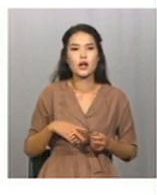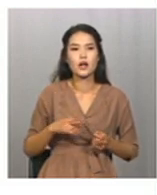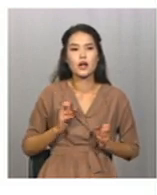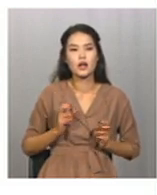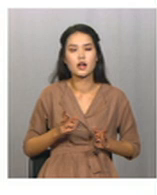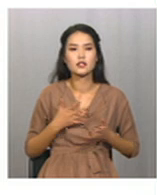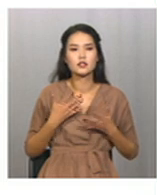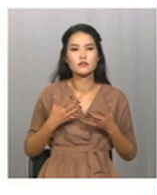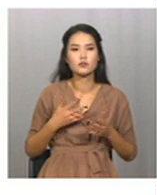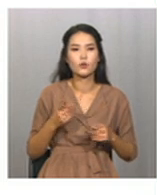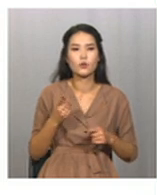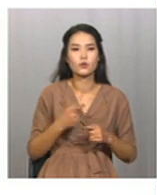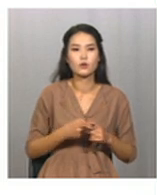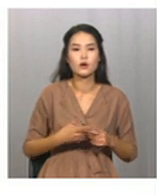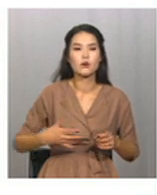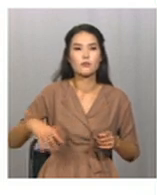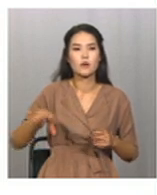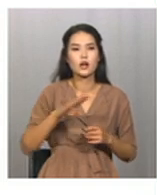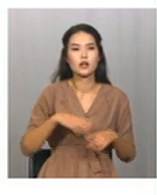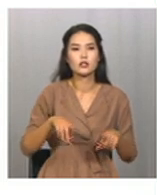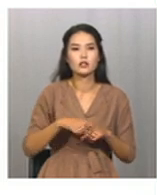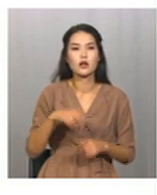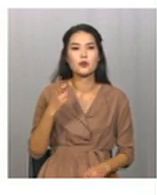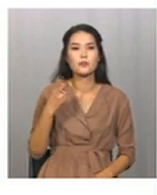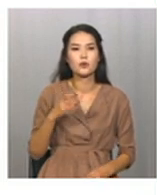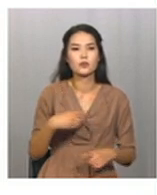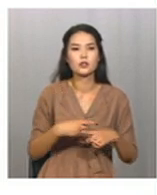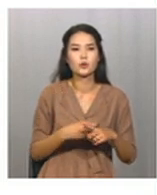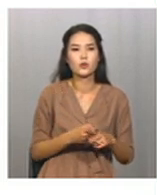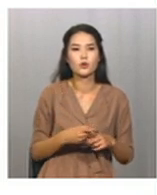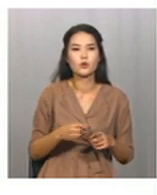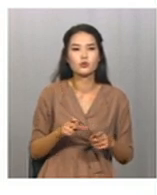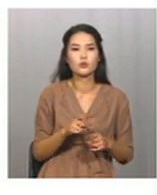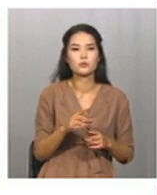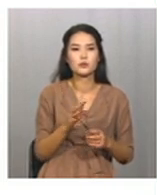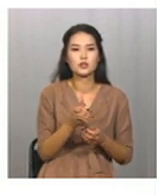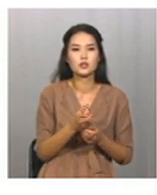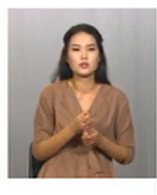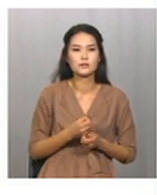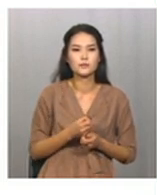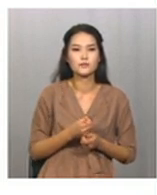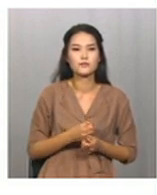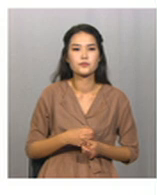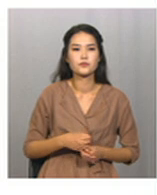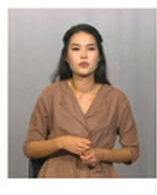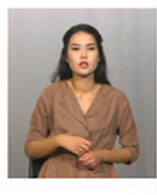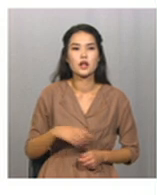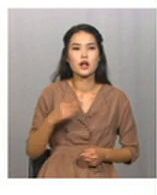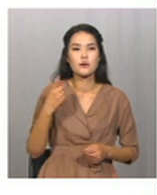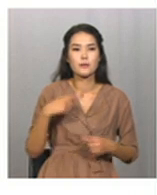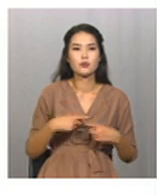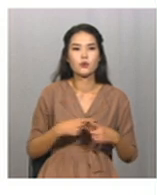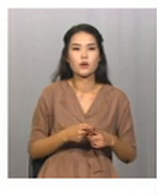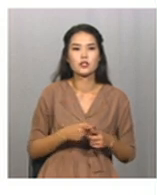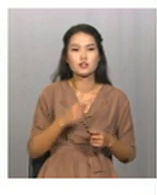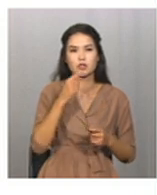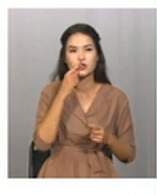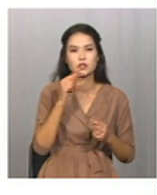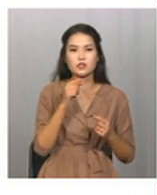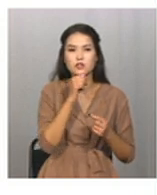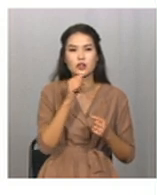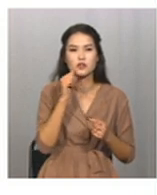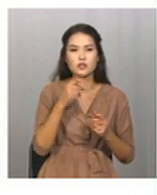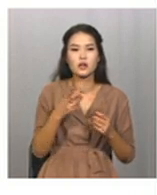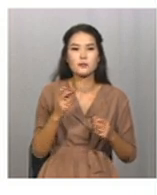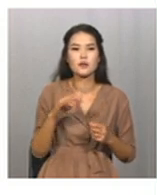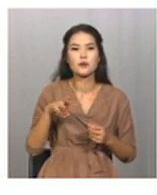активті қосындылар барлығы да биотехнология жолымен алынады. Биотехнологияның қыр-сырын сауатты